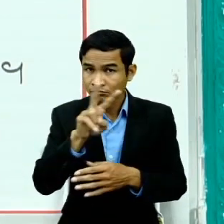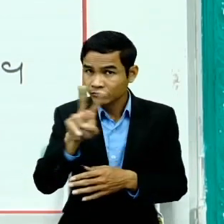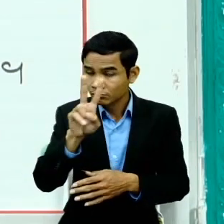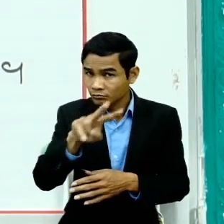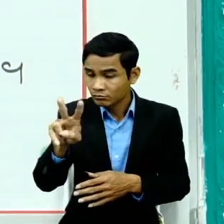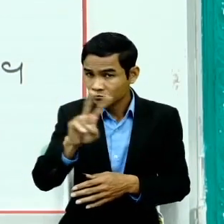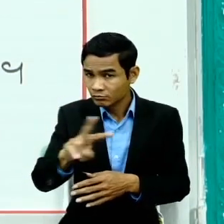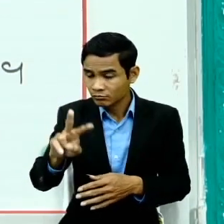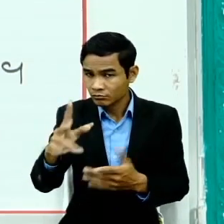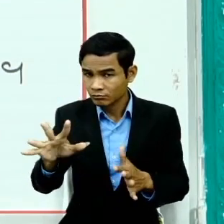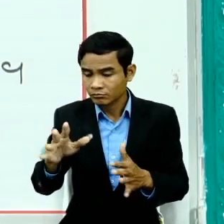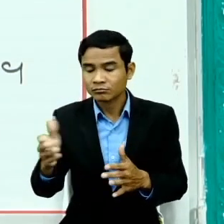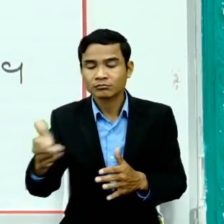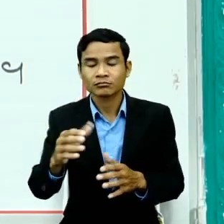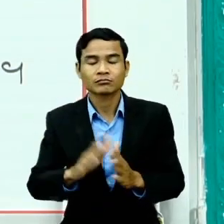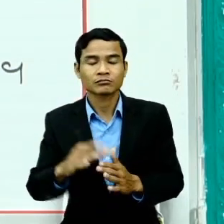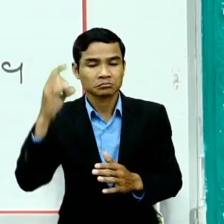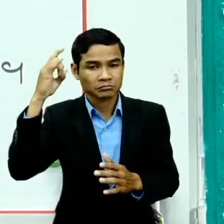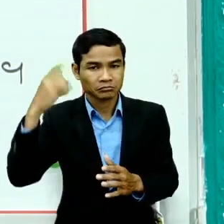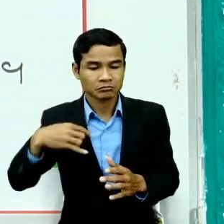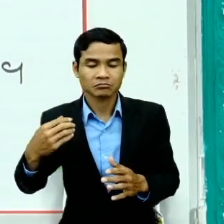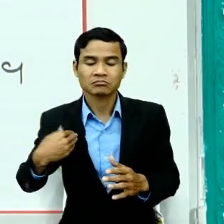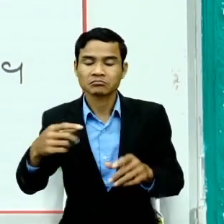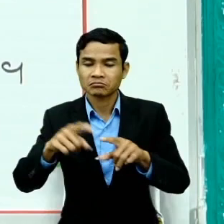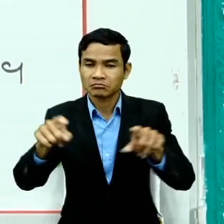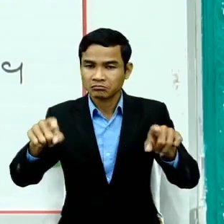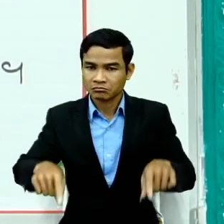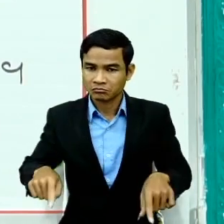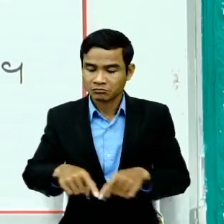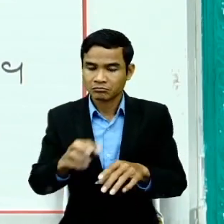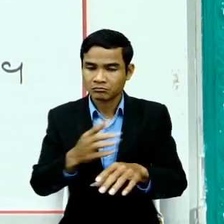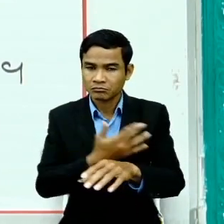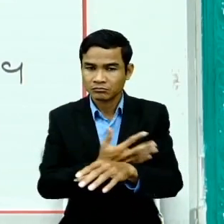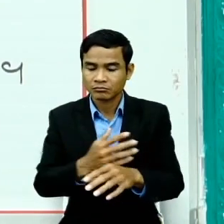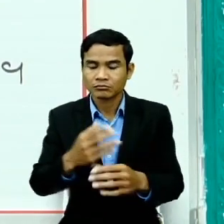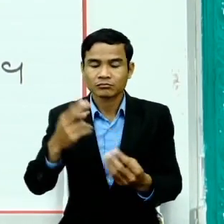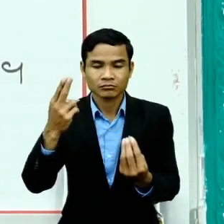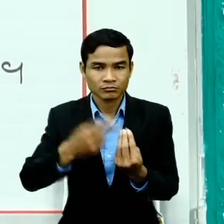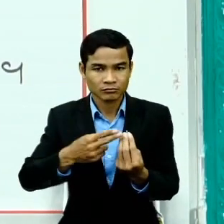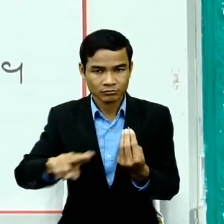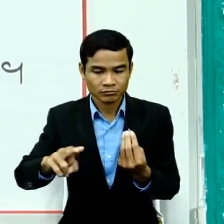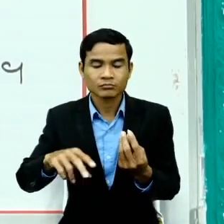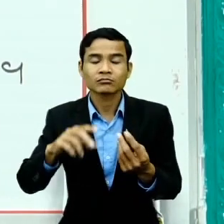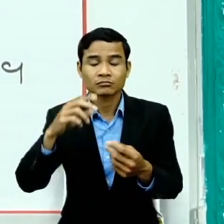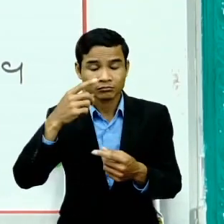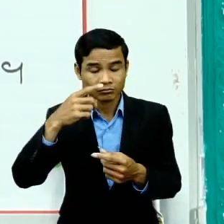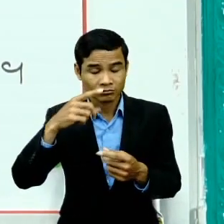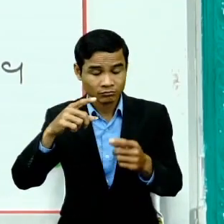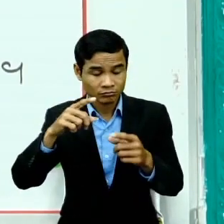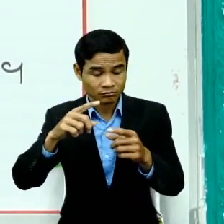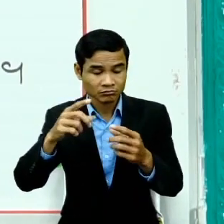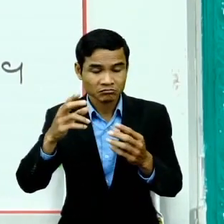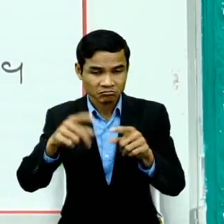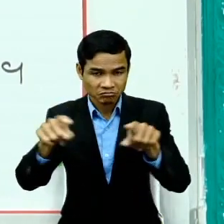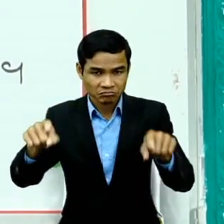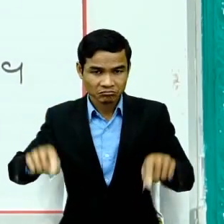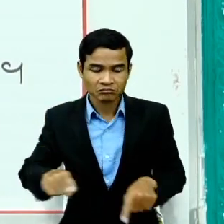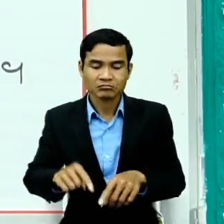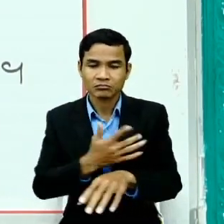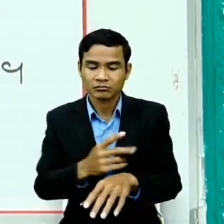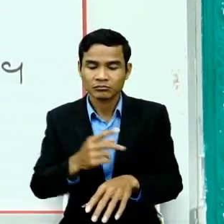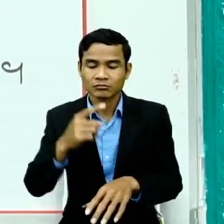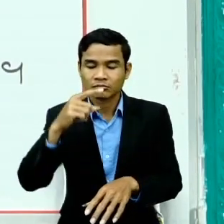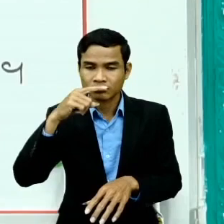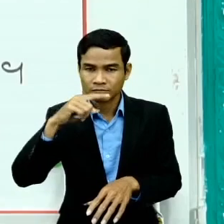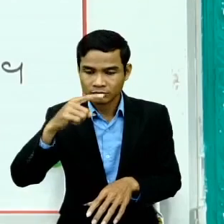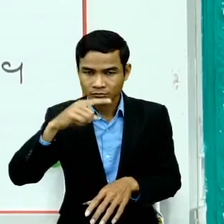chá mấy người đang xây gần miền trầm cà mà cá nâng trầm cá trầm cà bồn chá nè có